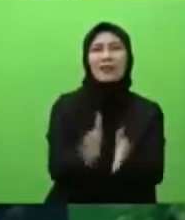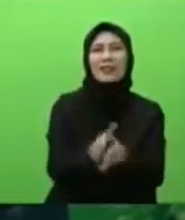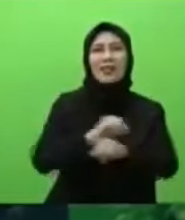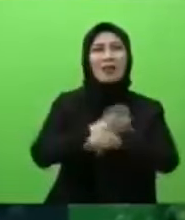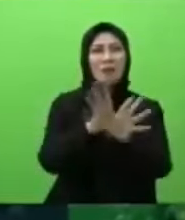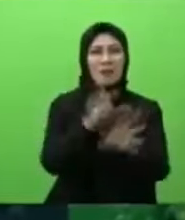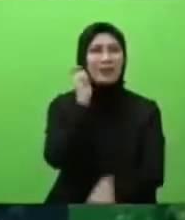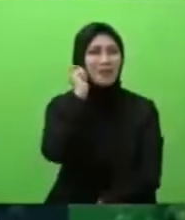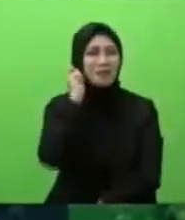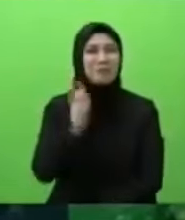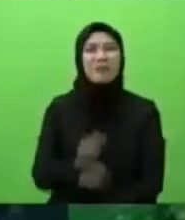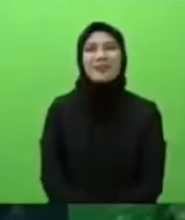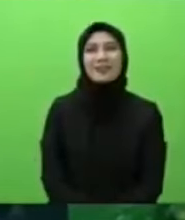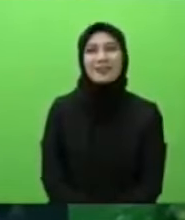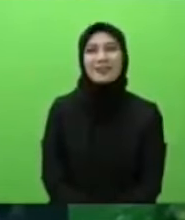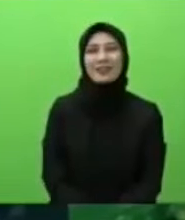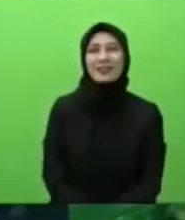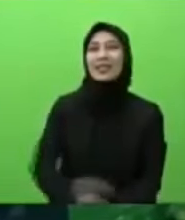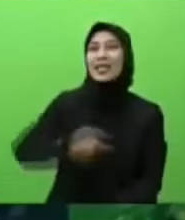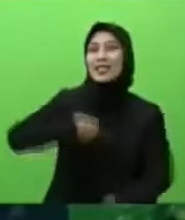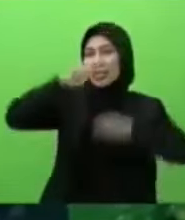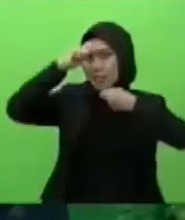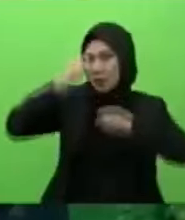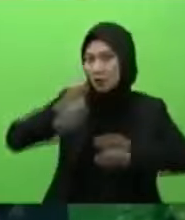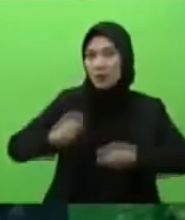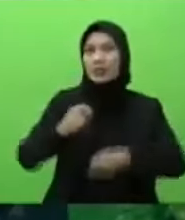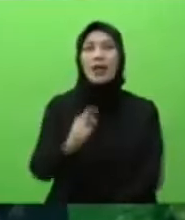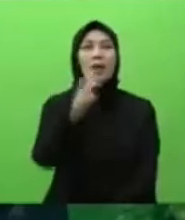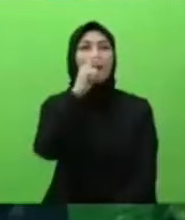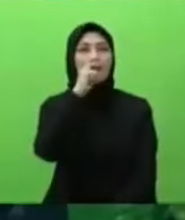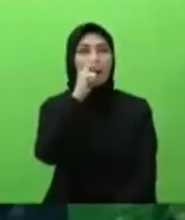Aisiah theed Prof